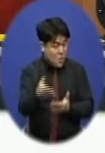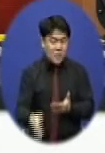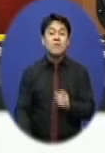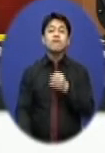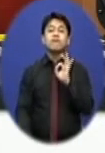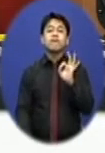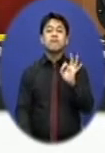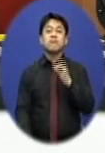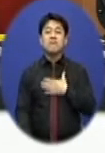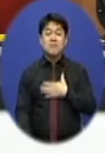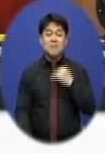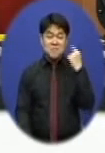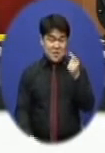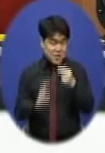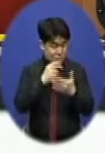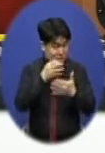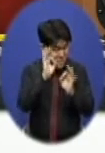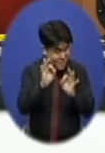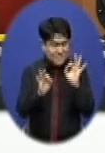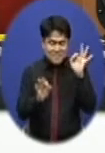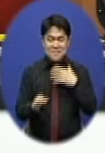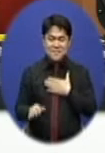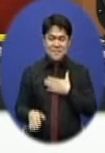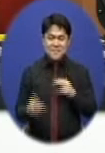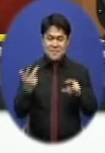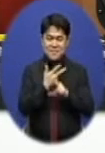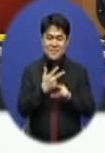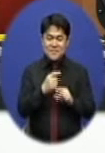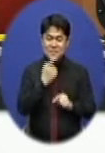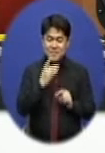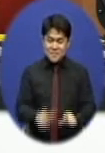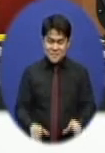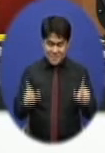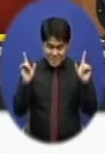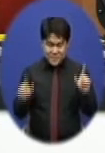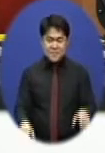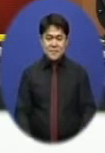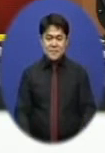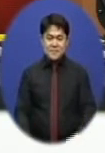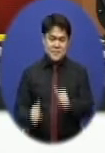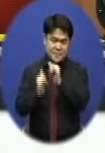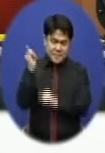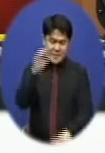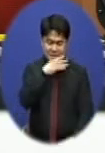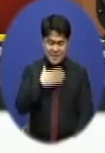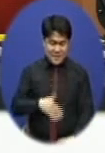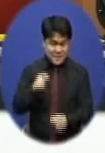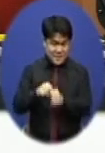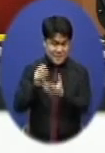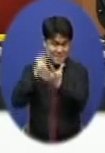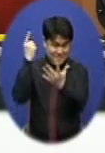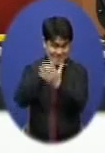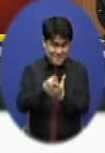네, 퀴즈 본 다음에 뮤직비디오 보시고요. 그래요. 매주 화요일이면 네. 우리가 또 역사 네. 바로 알기를 또